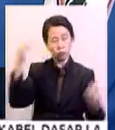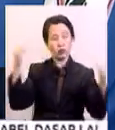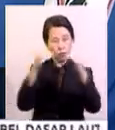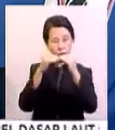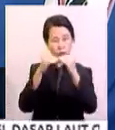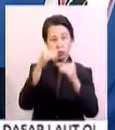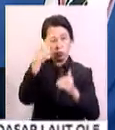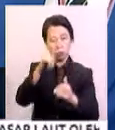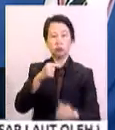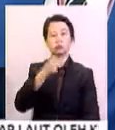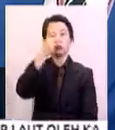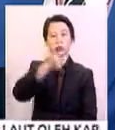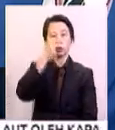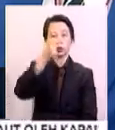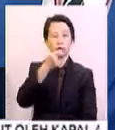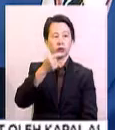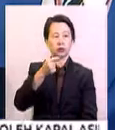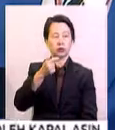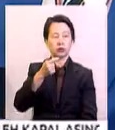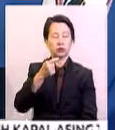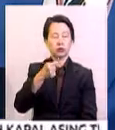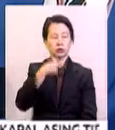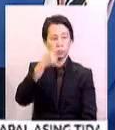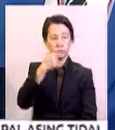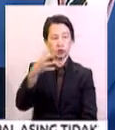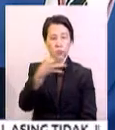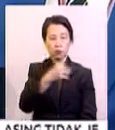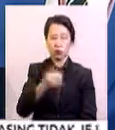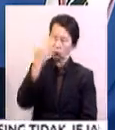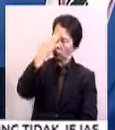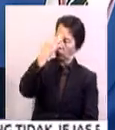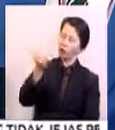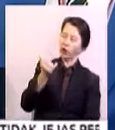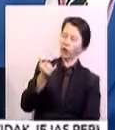untuk menyatakan pada dan juga kenapa